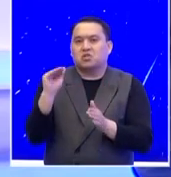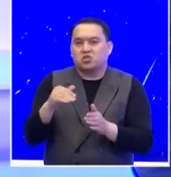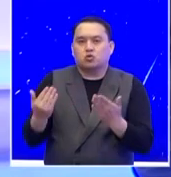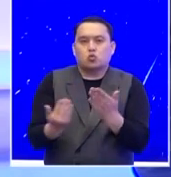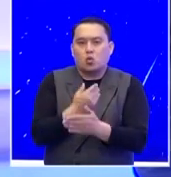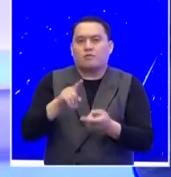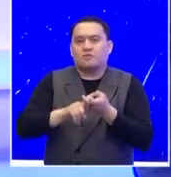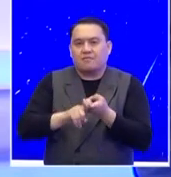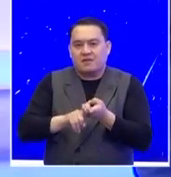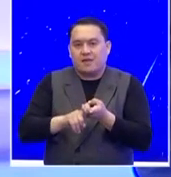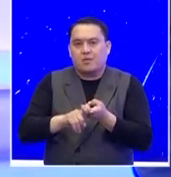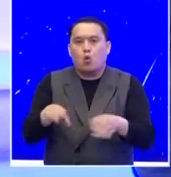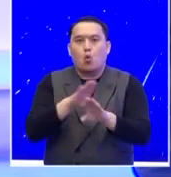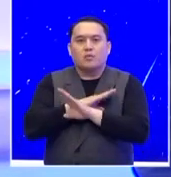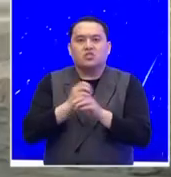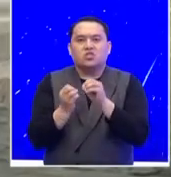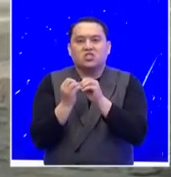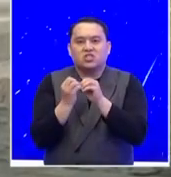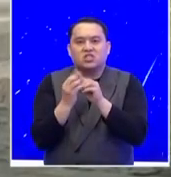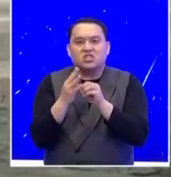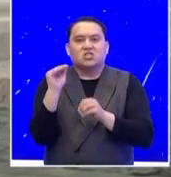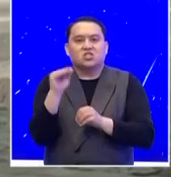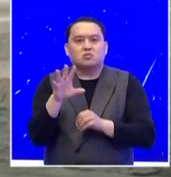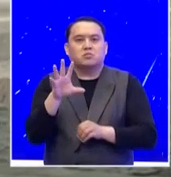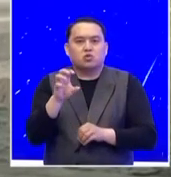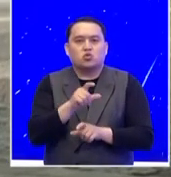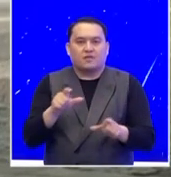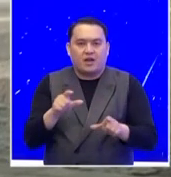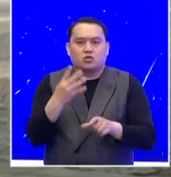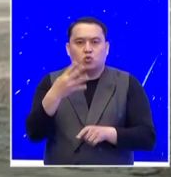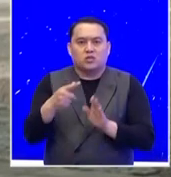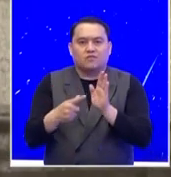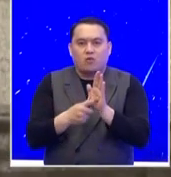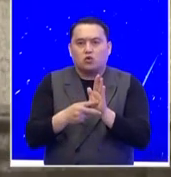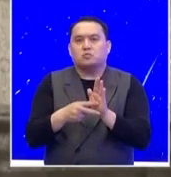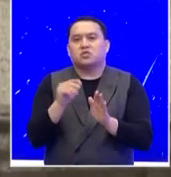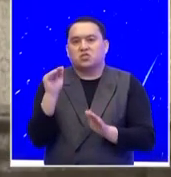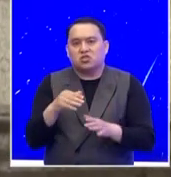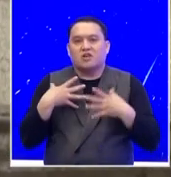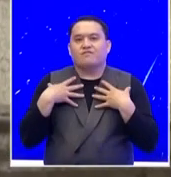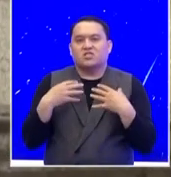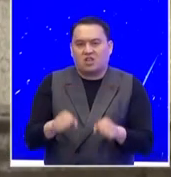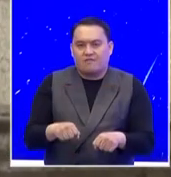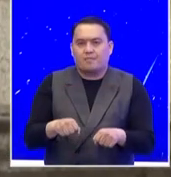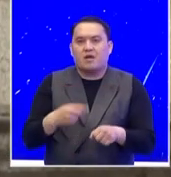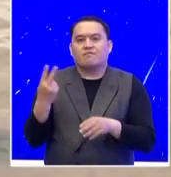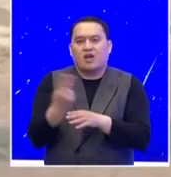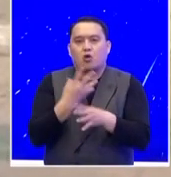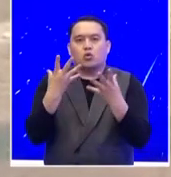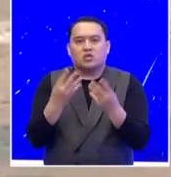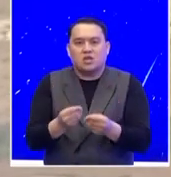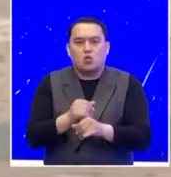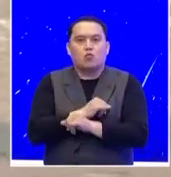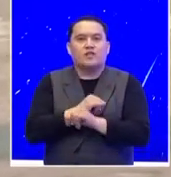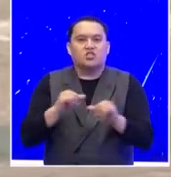новым коронавирусом. Скончались 14,5 тысяч человек. 48 тысяч пациентов выздоровело. В стране второй день подряд отмечен